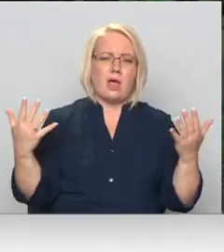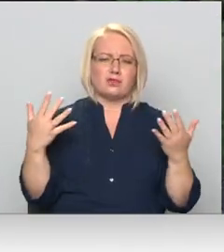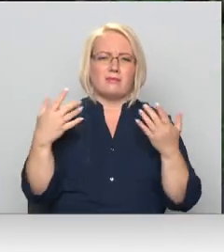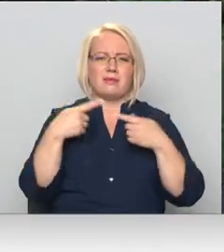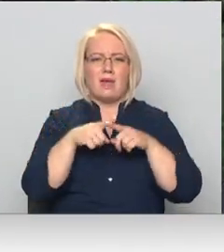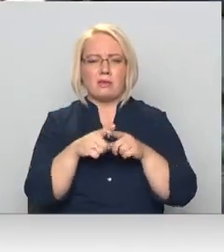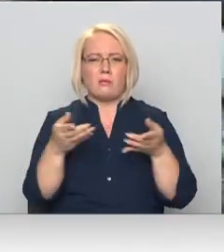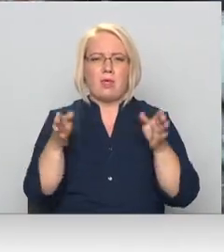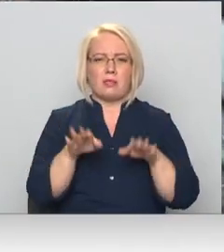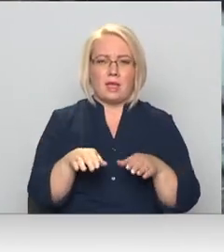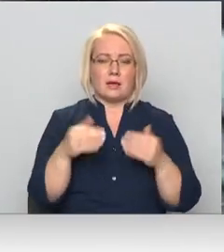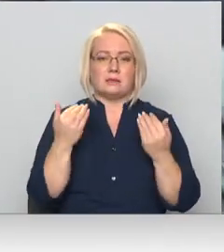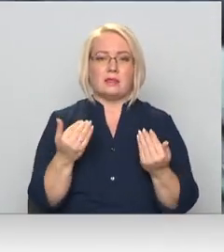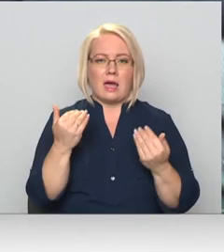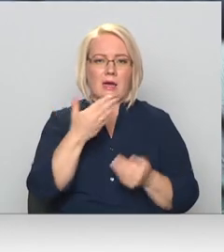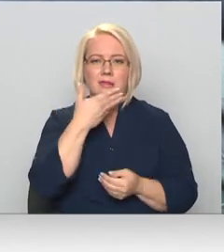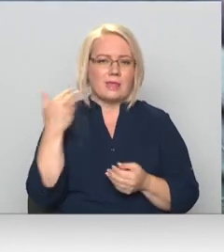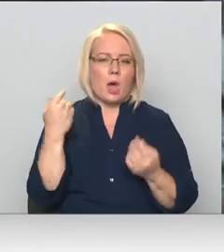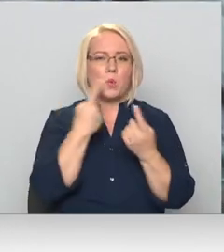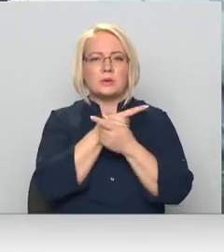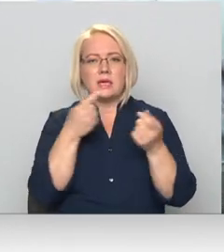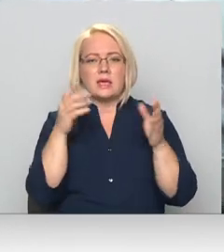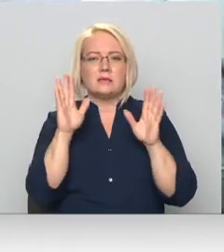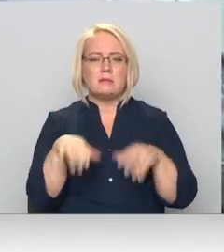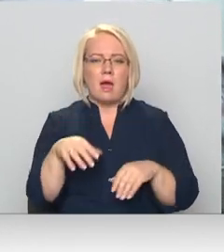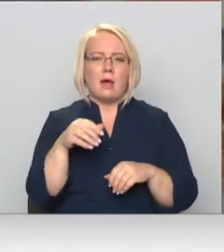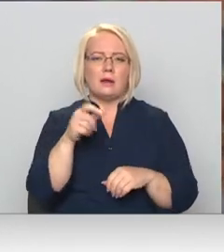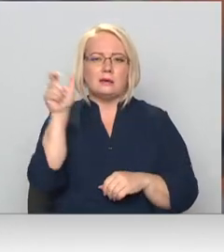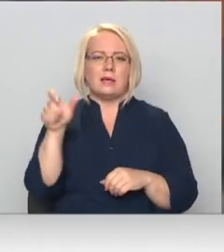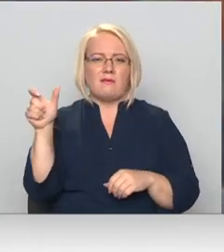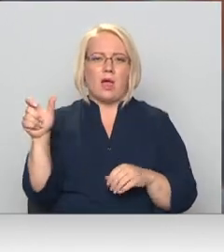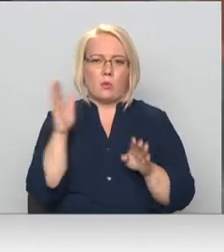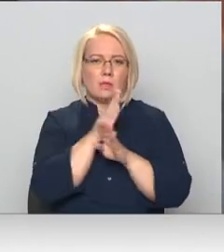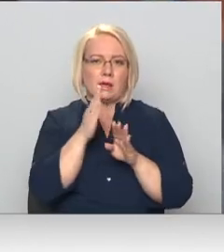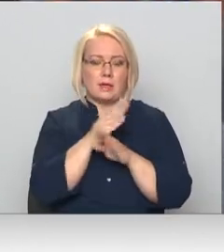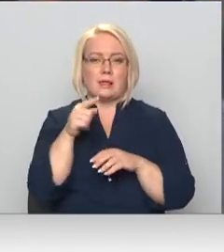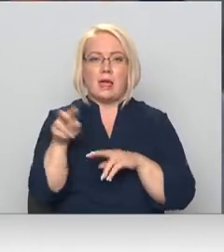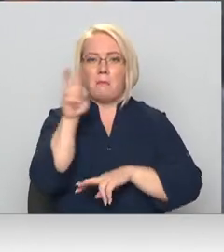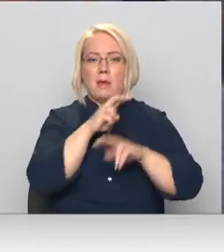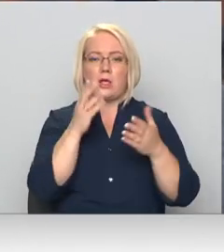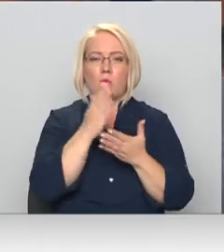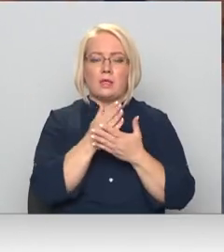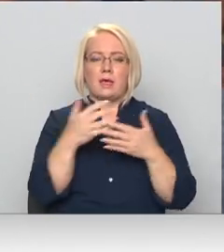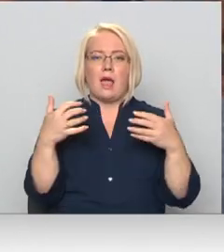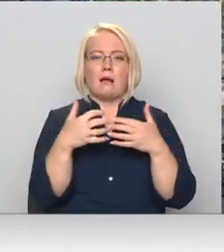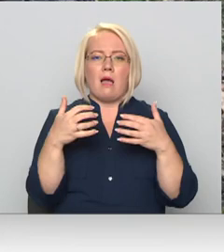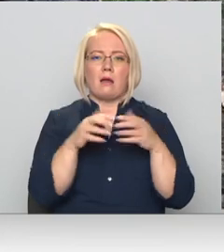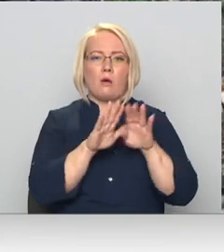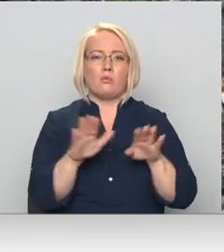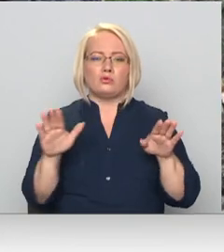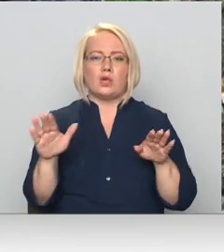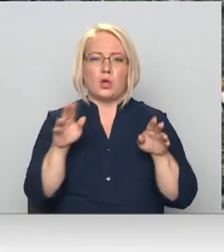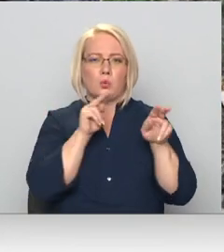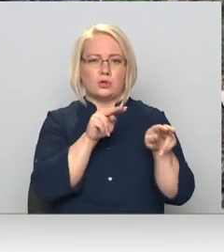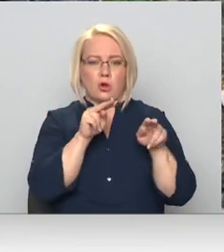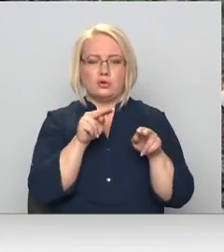mehānismi un atliekas. Šobrīd neesot ziņas par ekipāžu slikteni. Šie meklējumi notika Latvijas kara muzeja uzraudzībā un